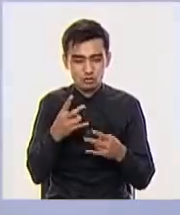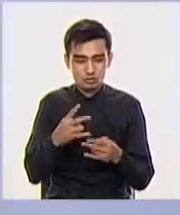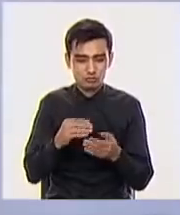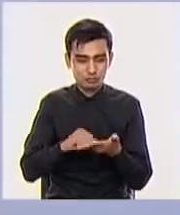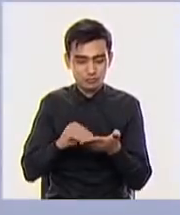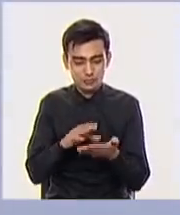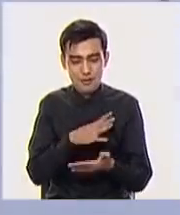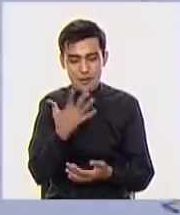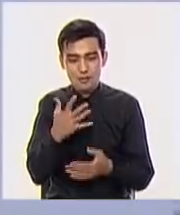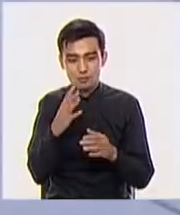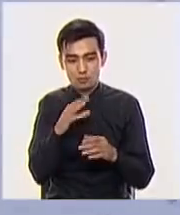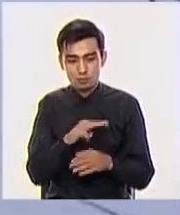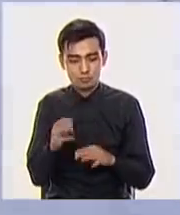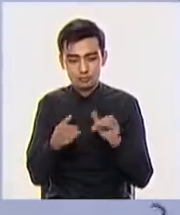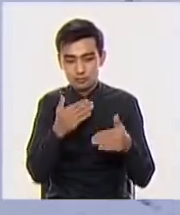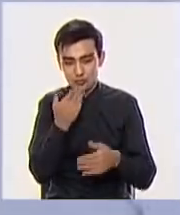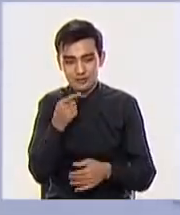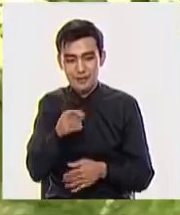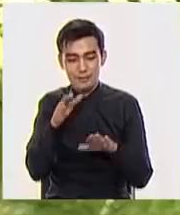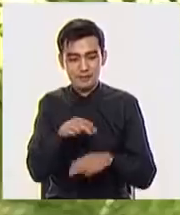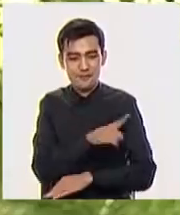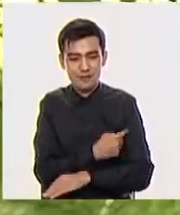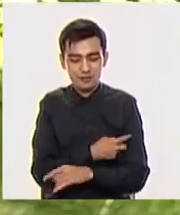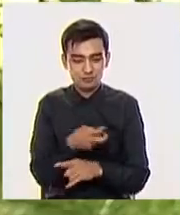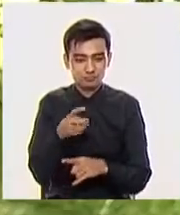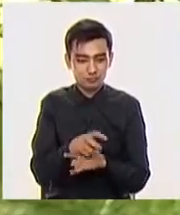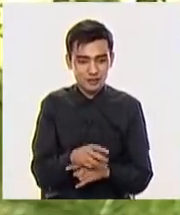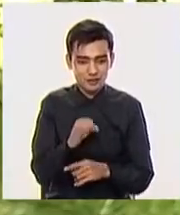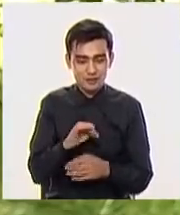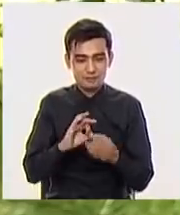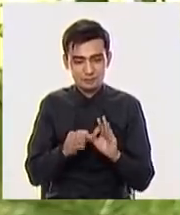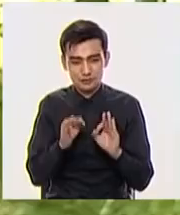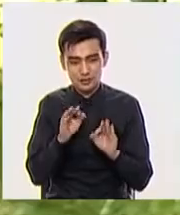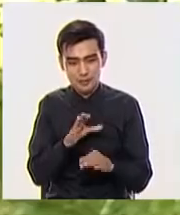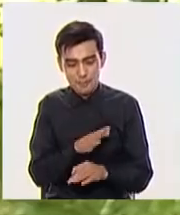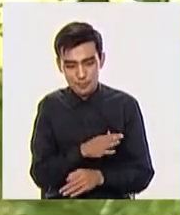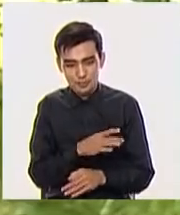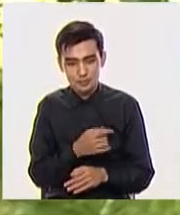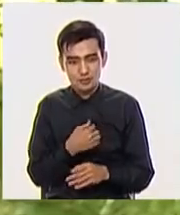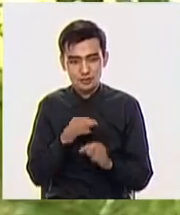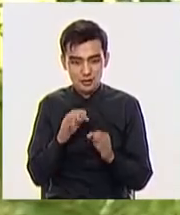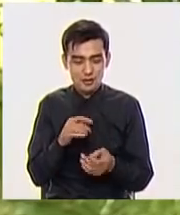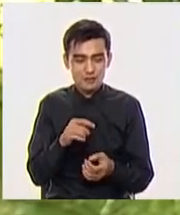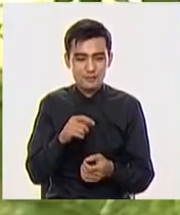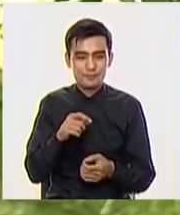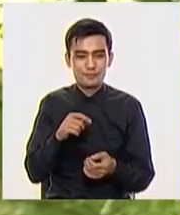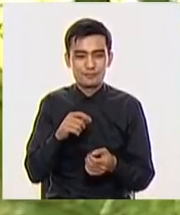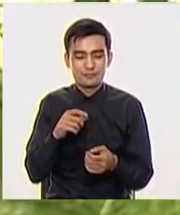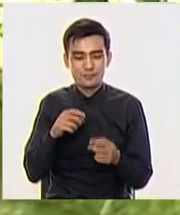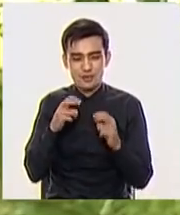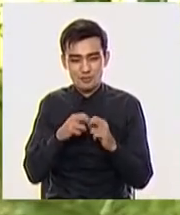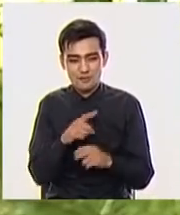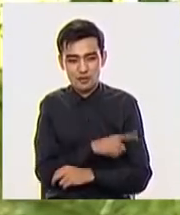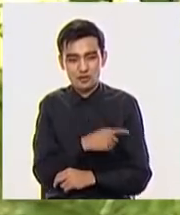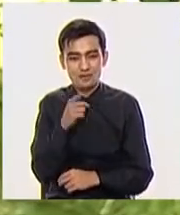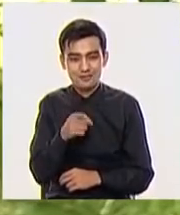5 минут өтпей сол жердің врач келді. Болған жайттың барын түсіндірді моксиге, нарколог дәрігерге. Ол кісі